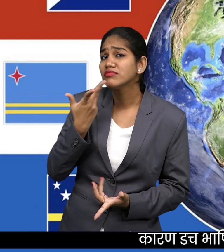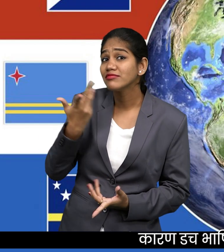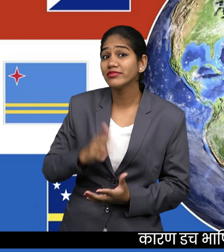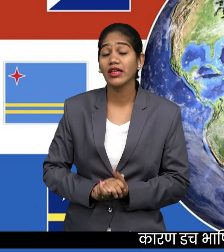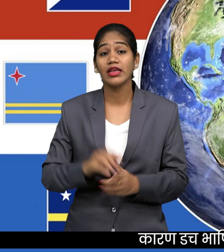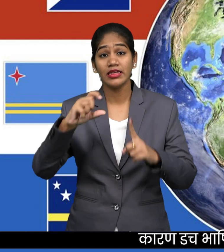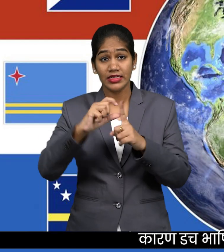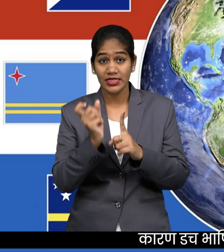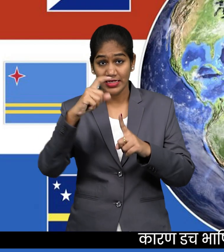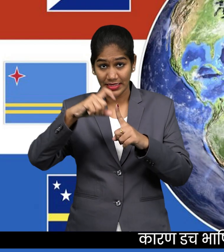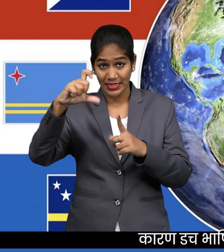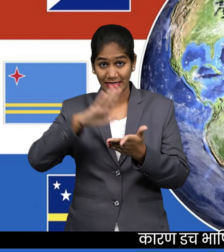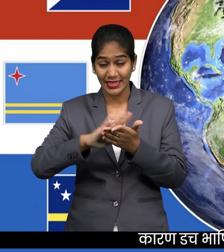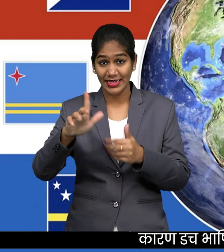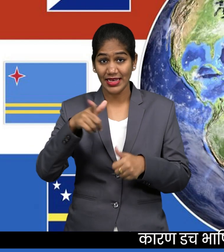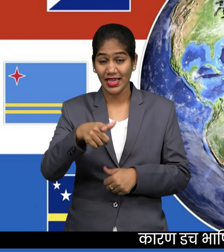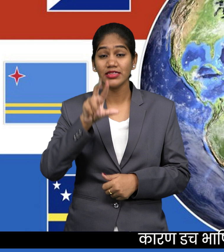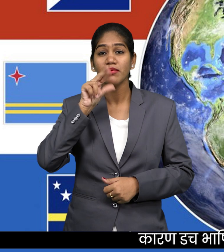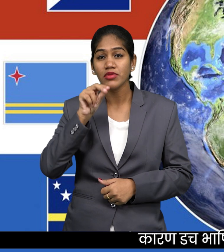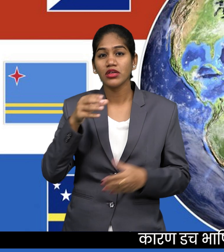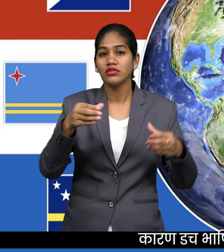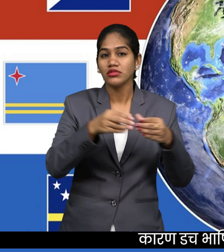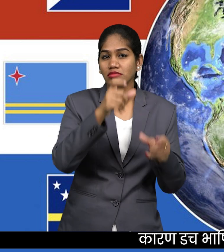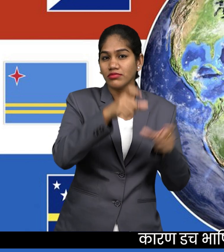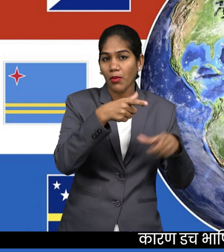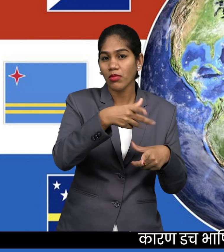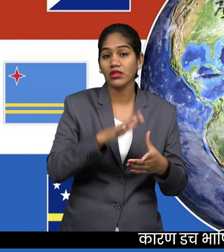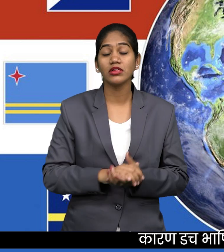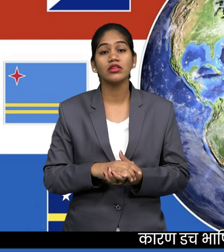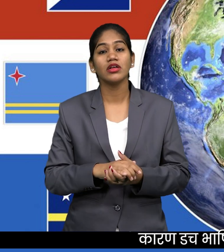कारण डच भाषिक समुदायाने केंद्र सरकारामध्ये